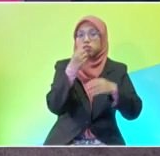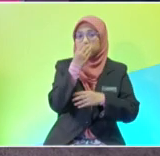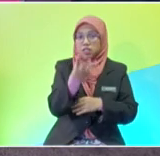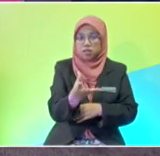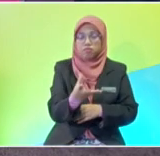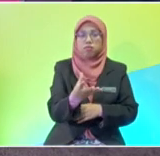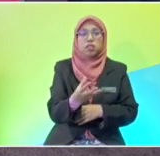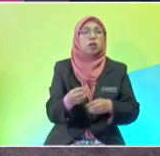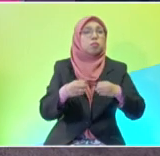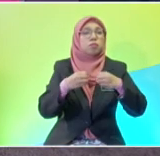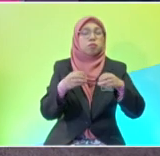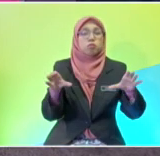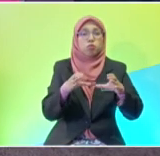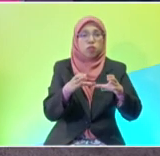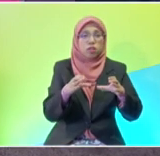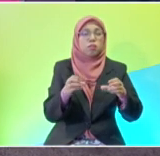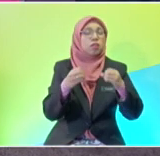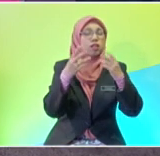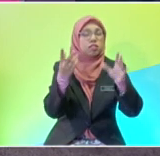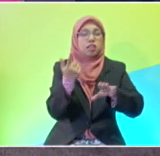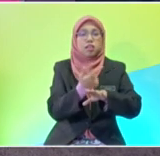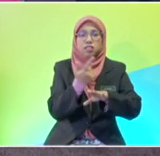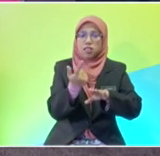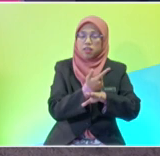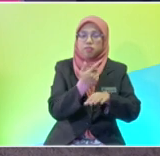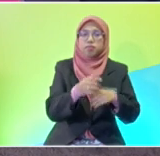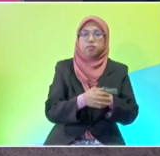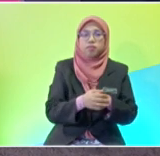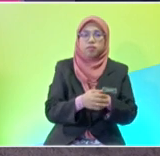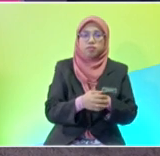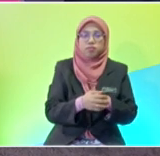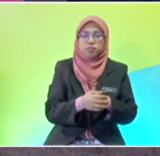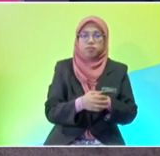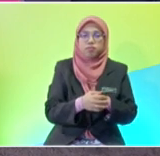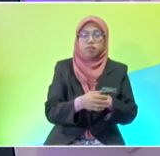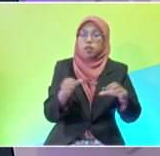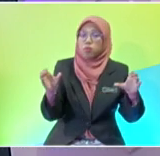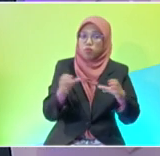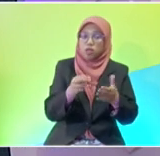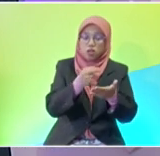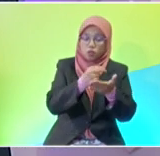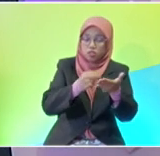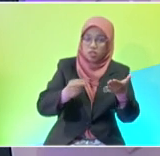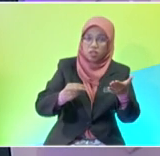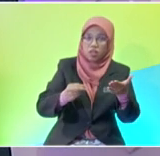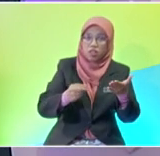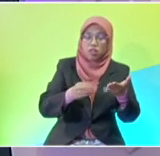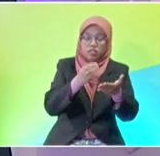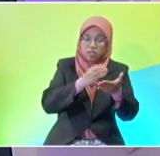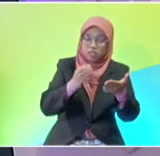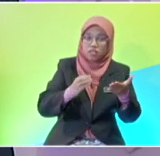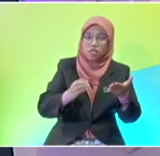buat lalat yang segera yang mungkin yang satu lagi elah Buatlah nota Buatlah catatan supaya